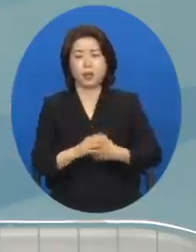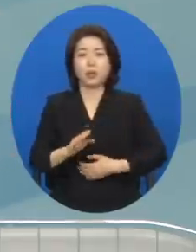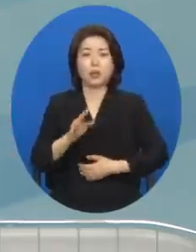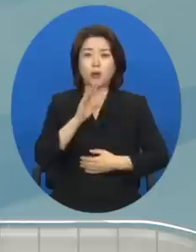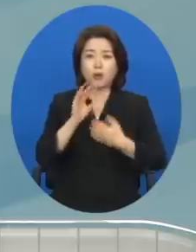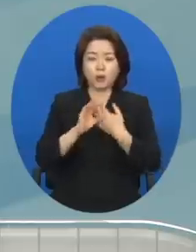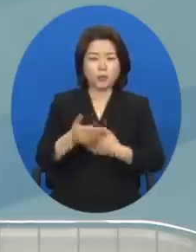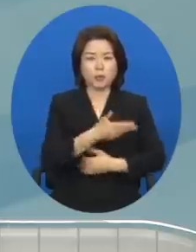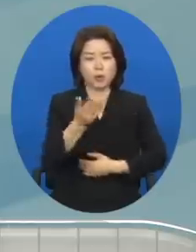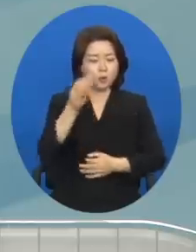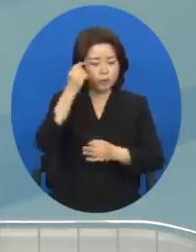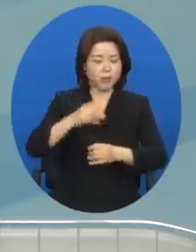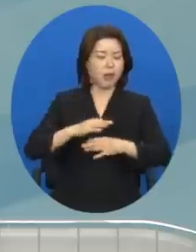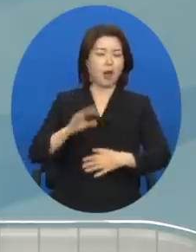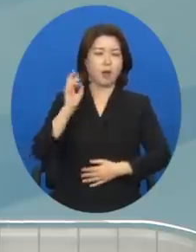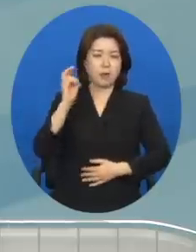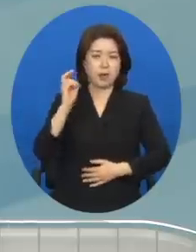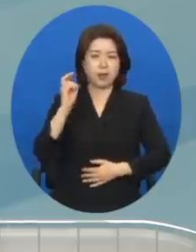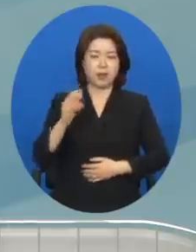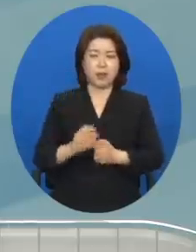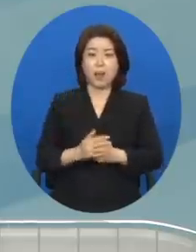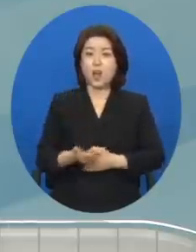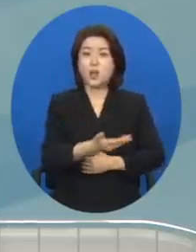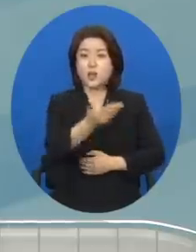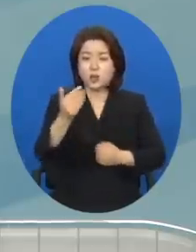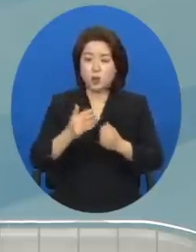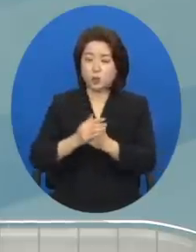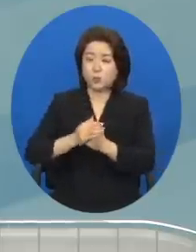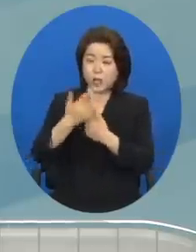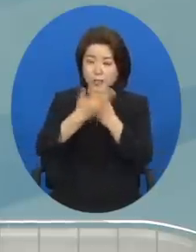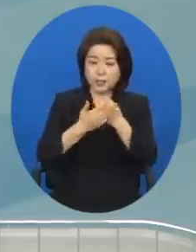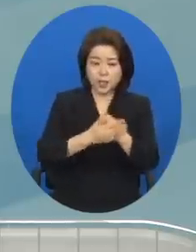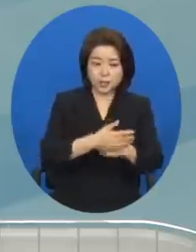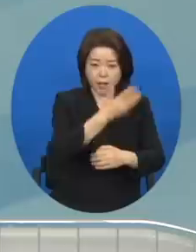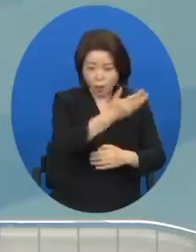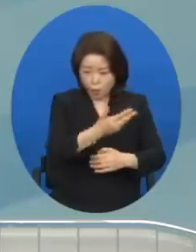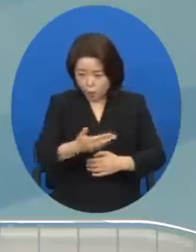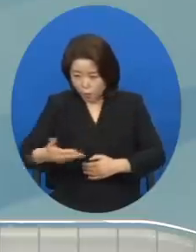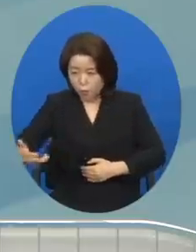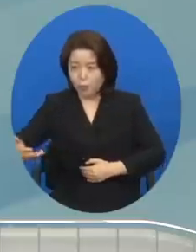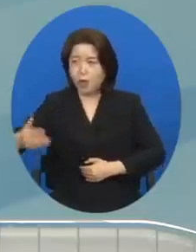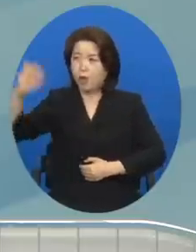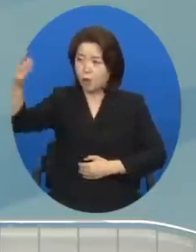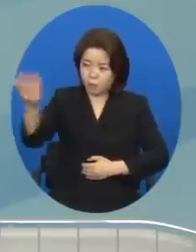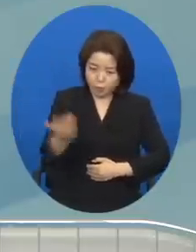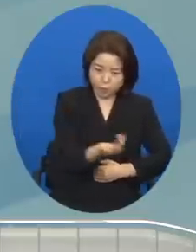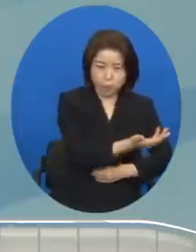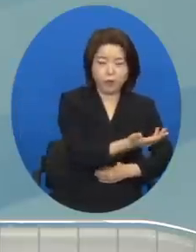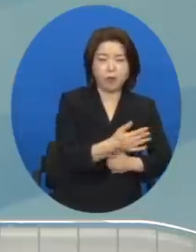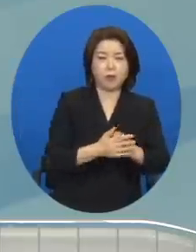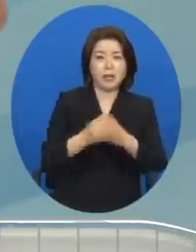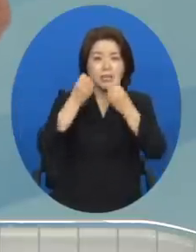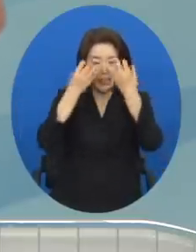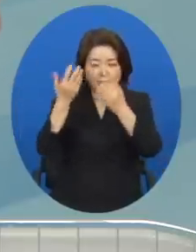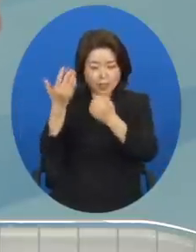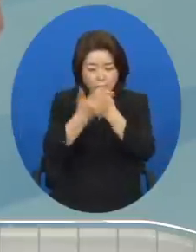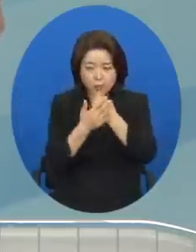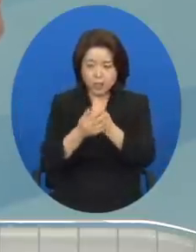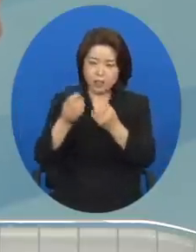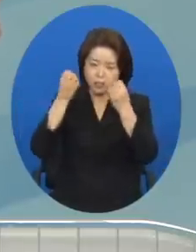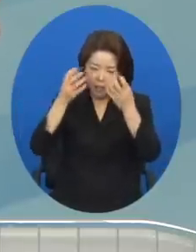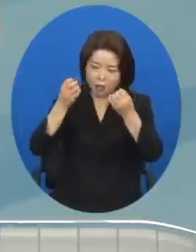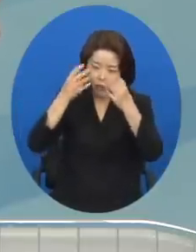깜짝 놀라게 돼요. 여러분에게 은혜가 흐르는 거예요. 새 은혜가 계속 공급되는